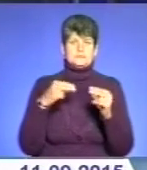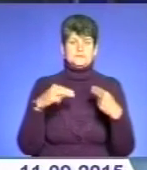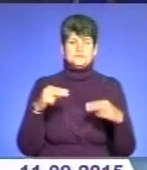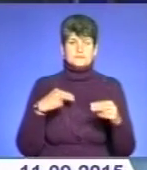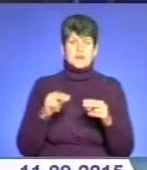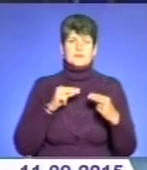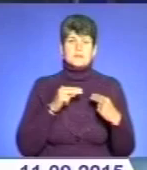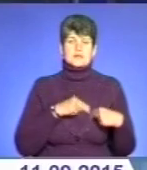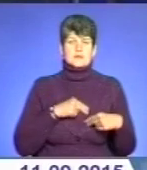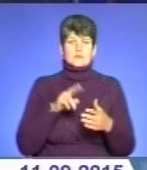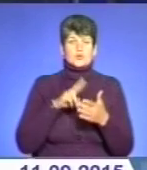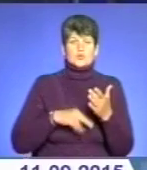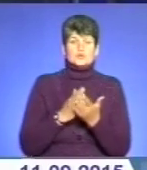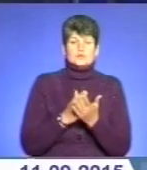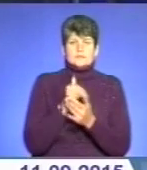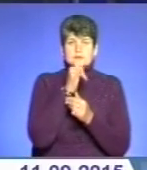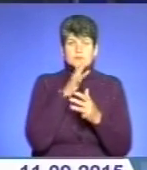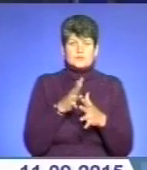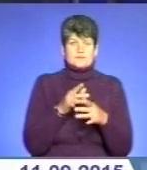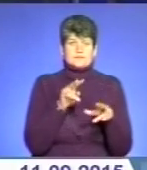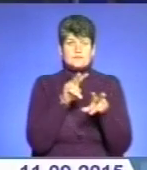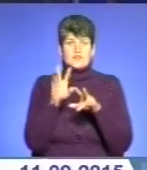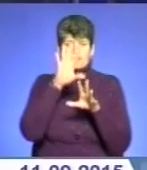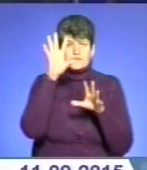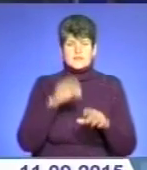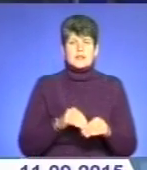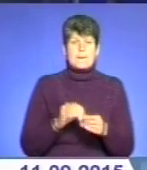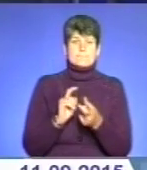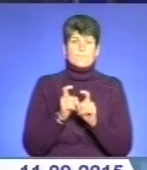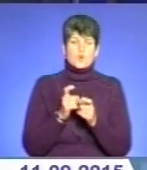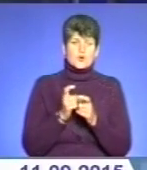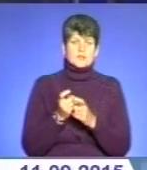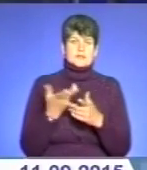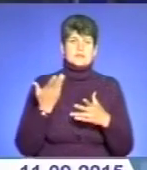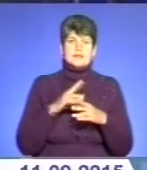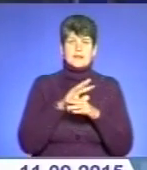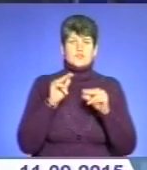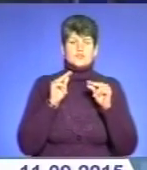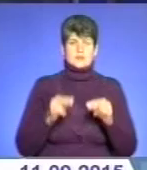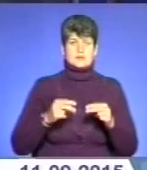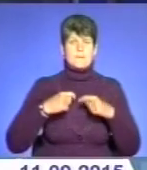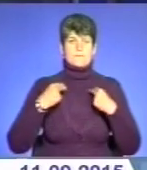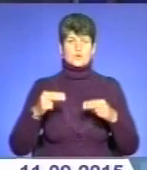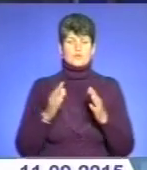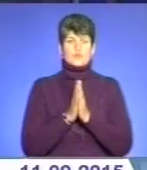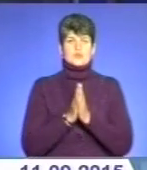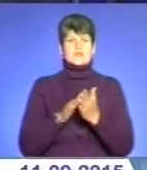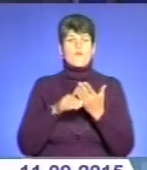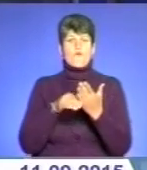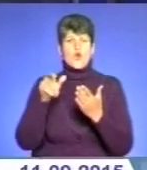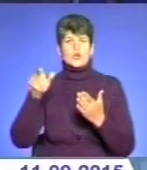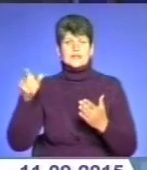служби не в змозі відстежити усіх звісних ухилянтів. Відтак, боротись з нелегальним продажем підакцизних товарів закликають волонтерів та кожного